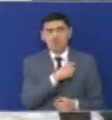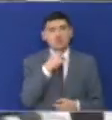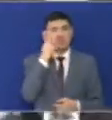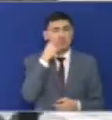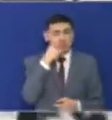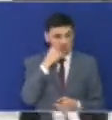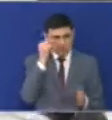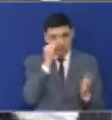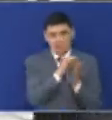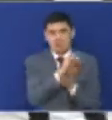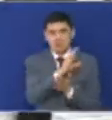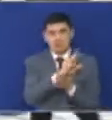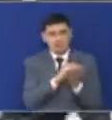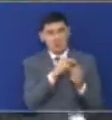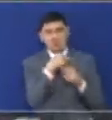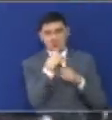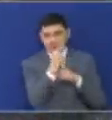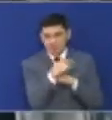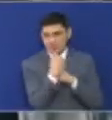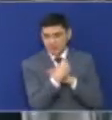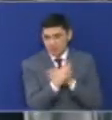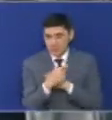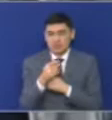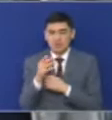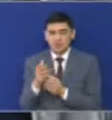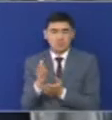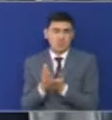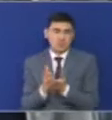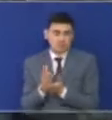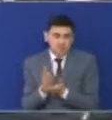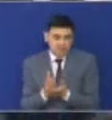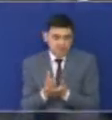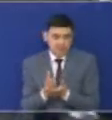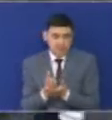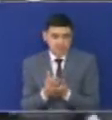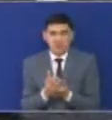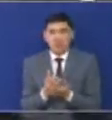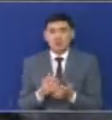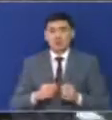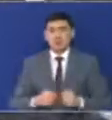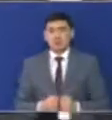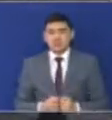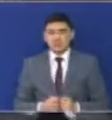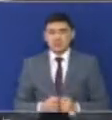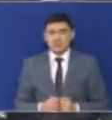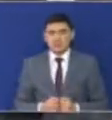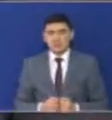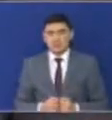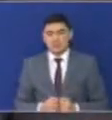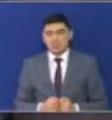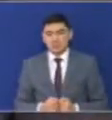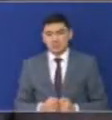поколения. Подвиги казахстанских солдат и офицеров на фронтах Великой Отечественной войны золотыми буквами вписаны в историю